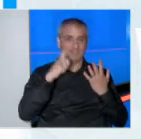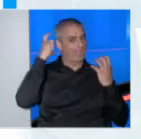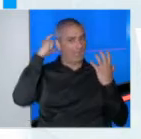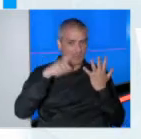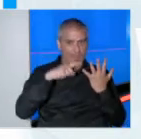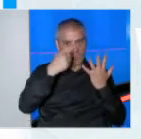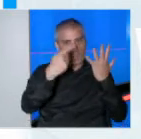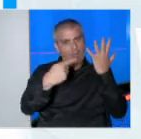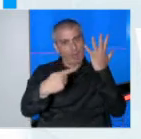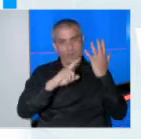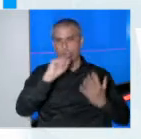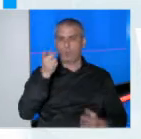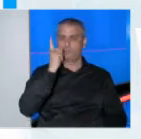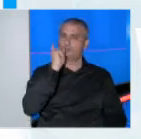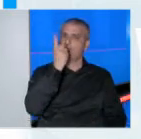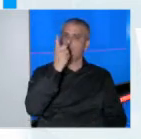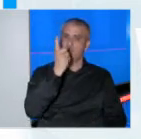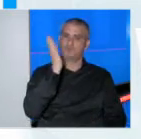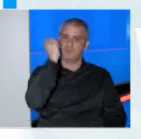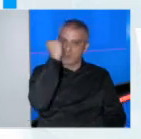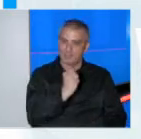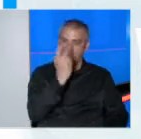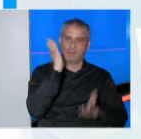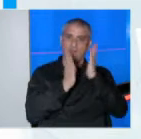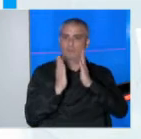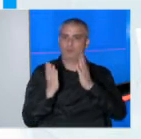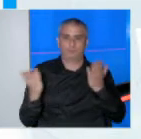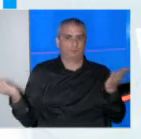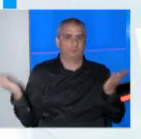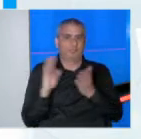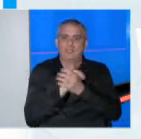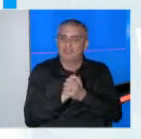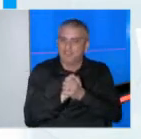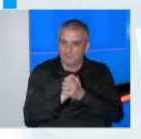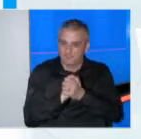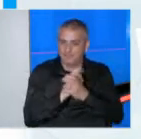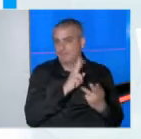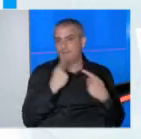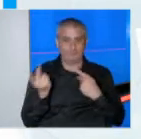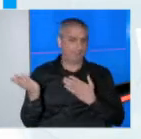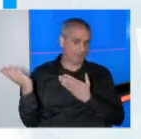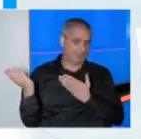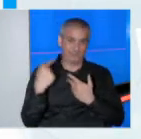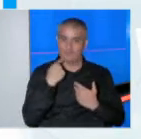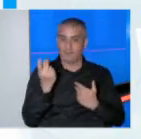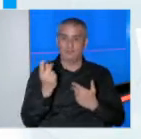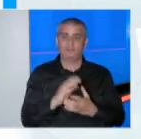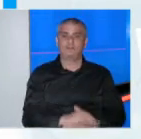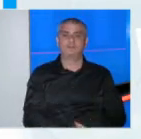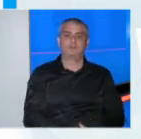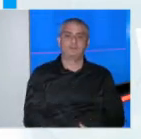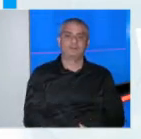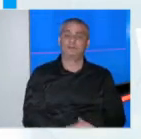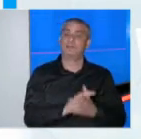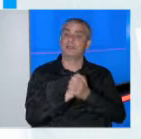מצליח, דנה וייס, גיא פלג, עיתונאים, על כולנו יש איומי רצח ואלימות. הוא מחזיר במילה שבנט השתמש